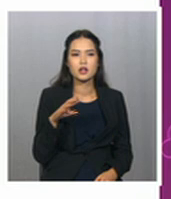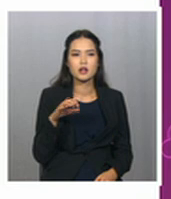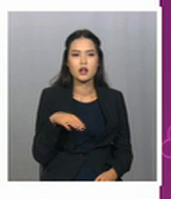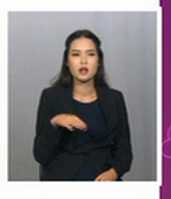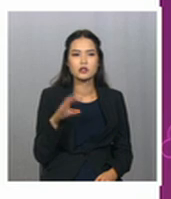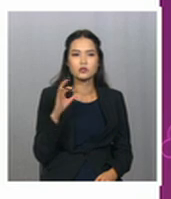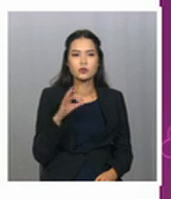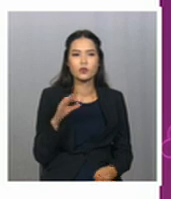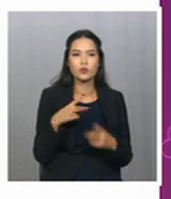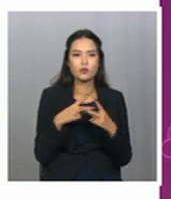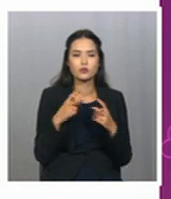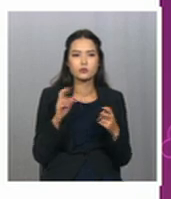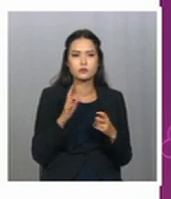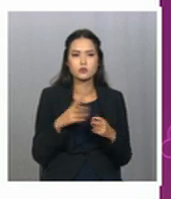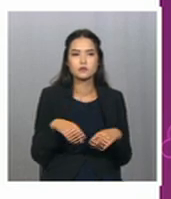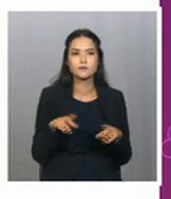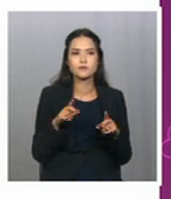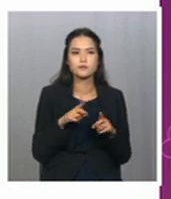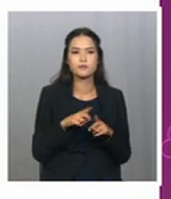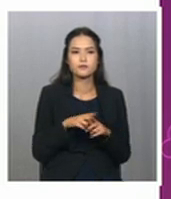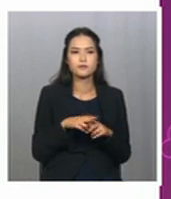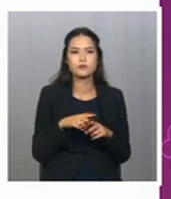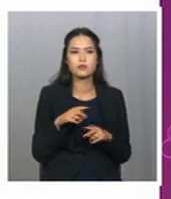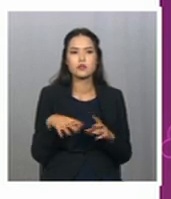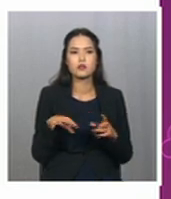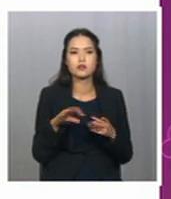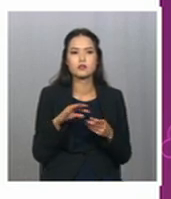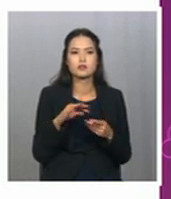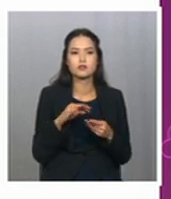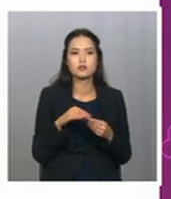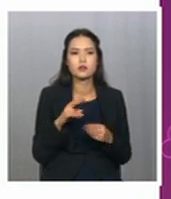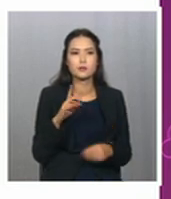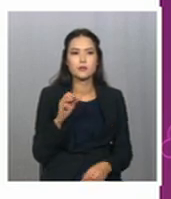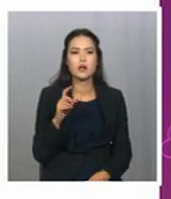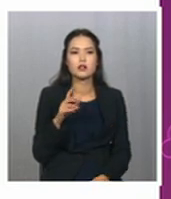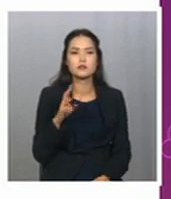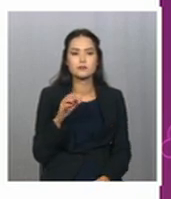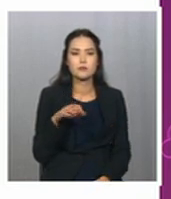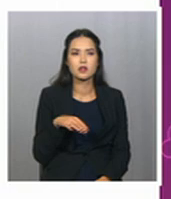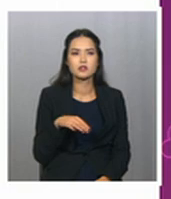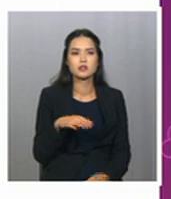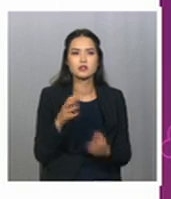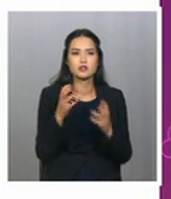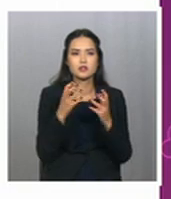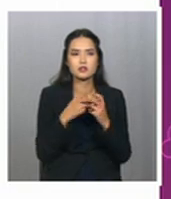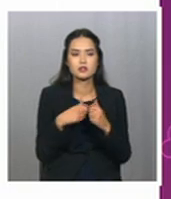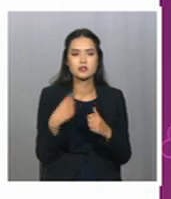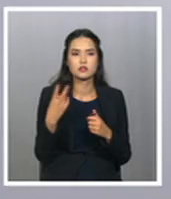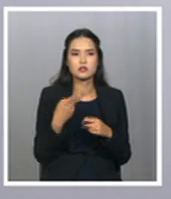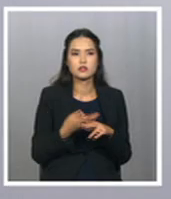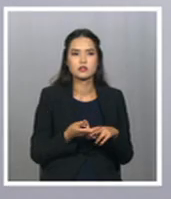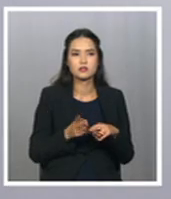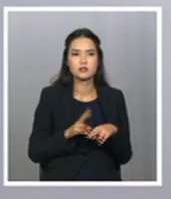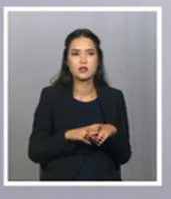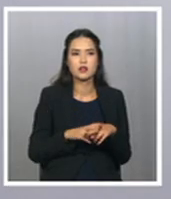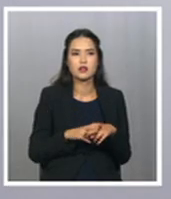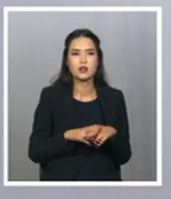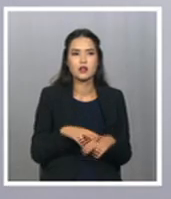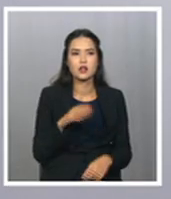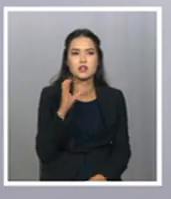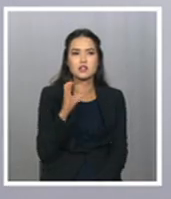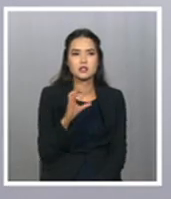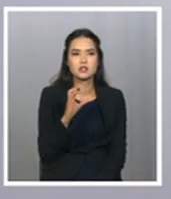Келесі біз С нүктесінің төбелерін, С нүктесінің координаттарын анықтауымыз керек. Ол үшін біз С